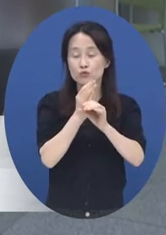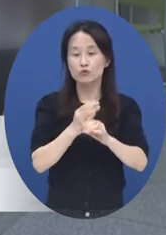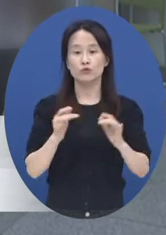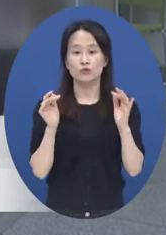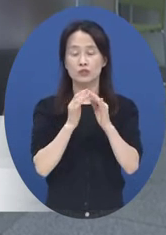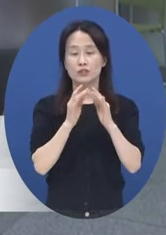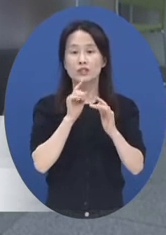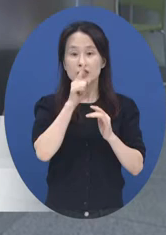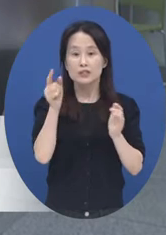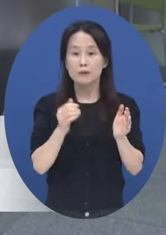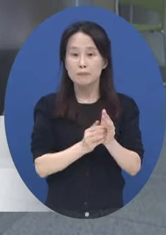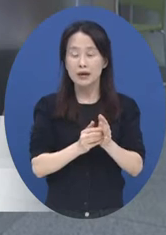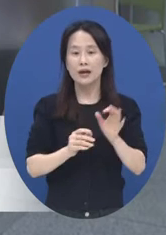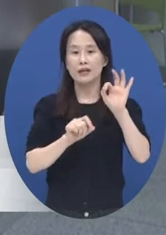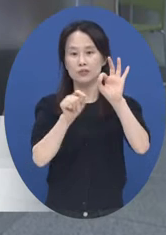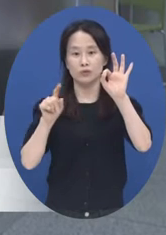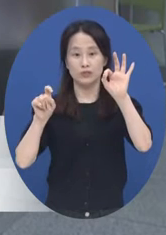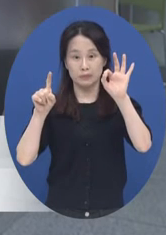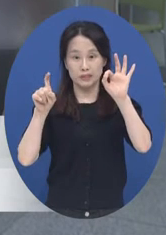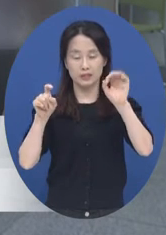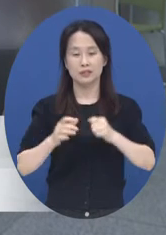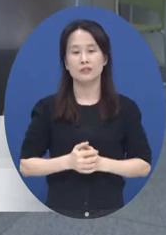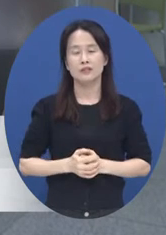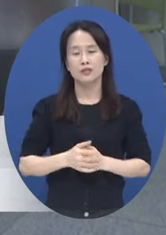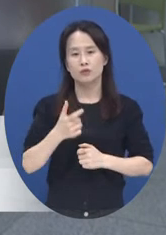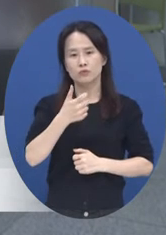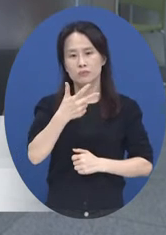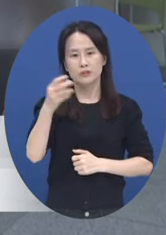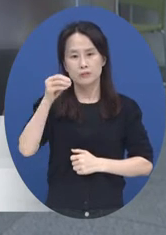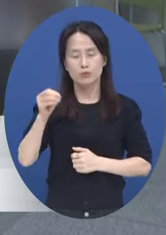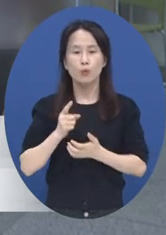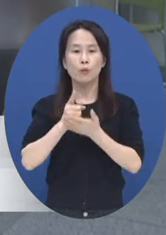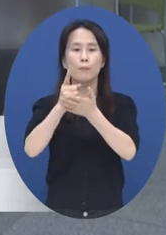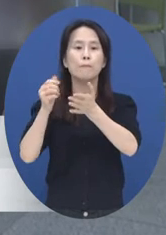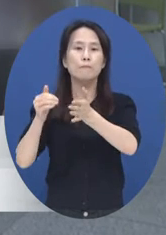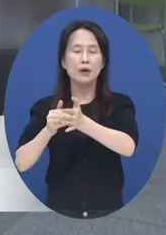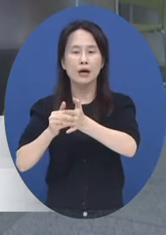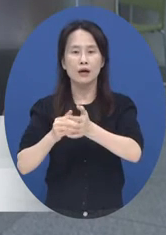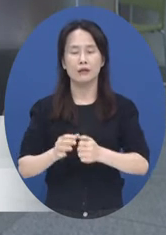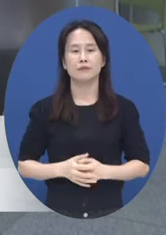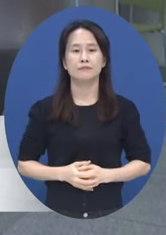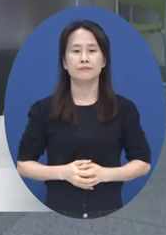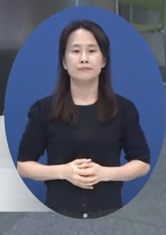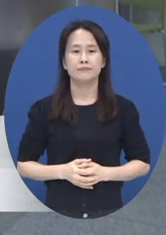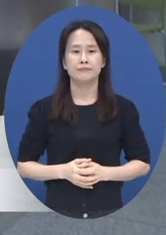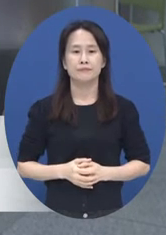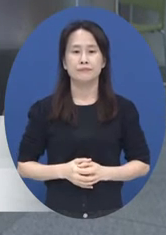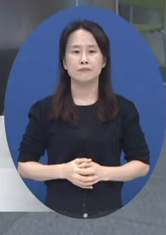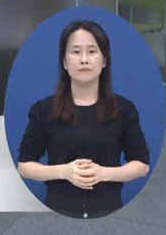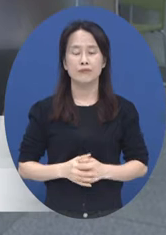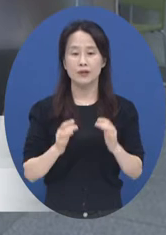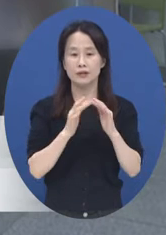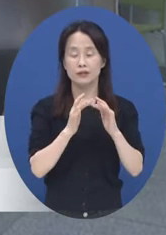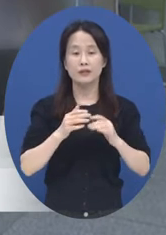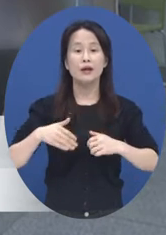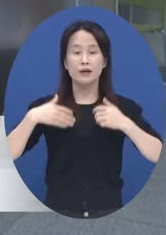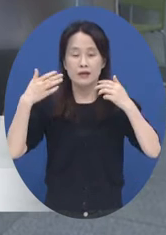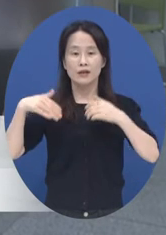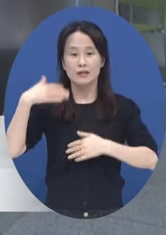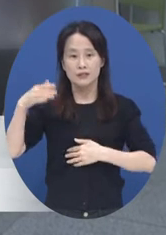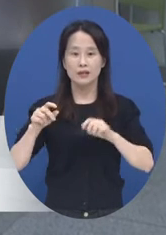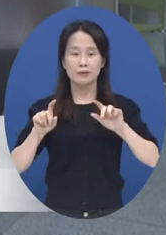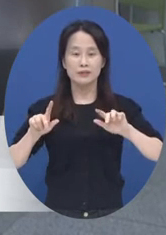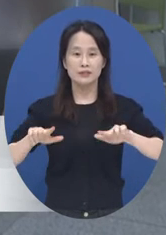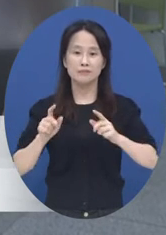신청만 가능했던 지난 11일까지 대상자의 67% 가 신청할 정도로 반응이 좋은데요 온라인에 이어 오프라인 접수 가